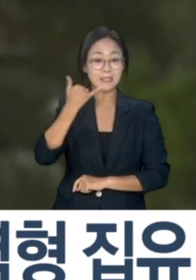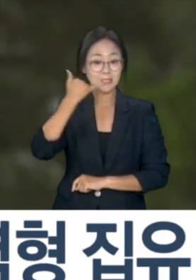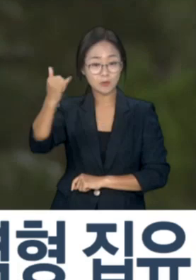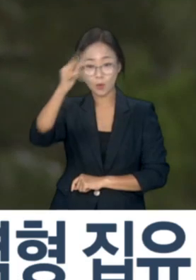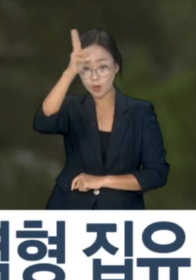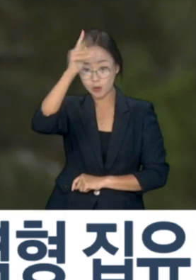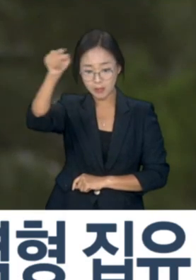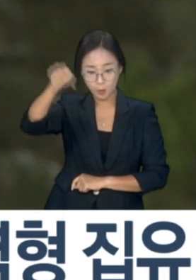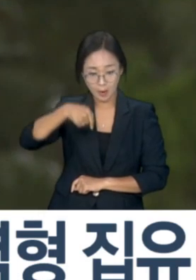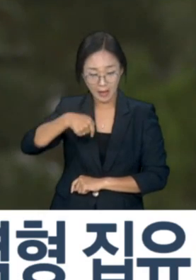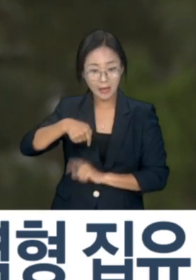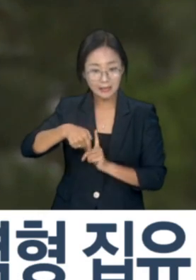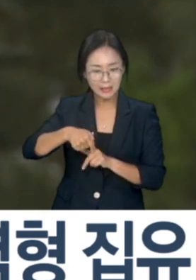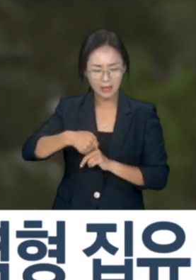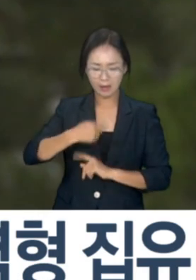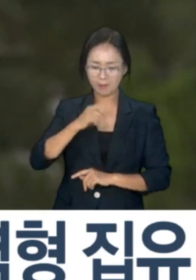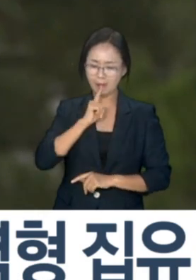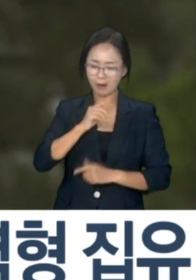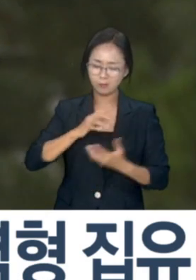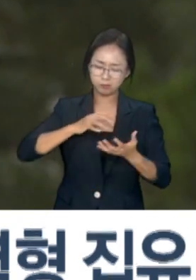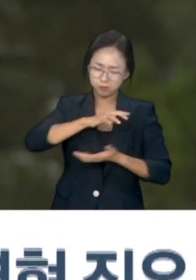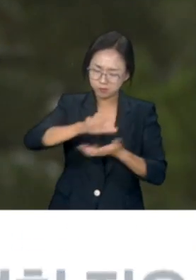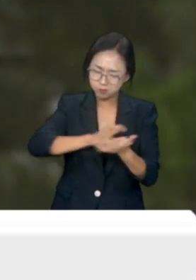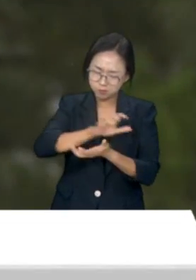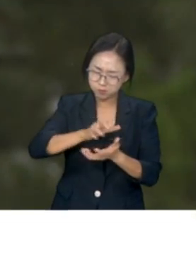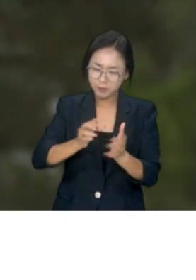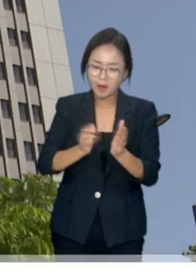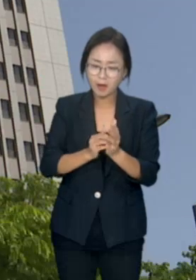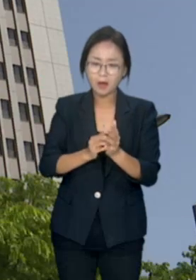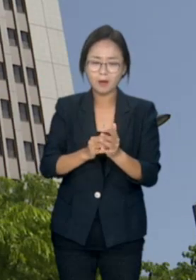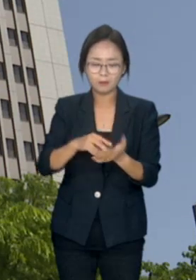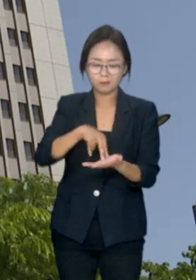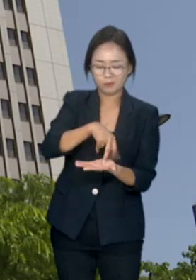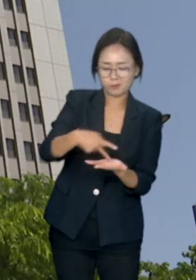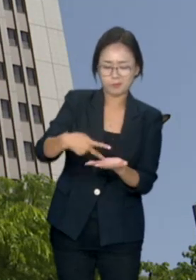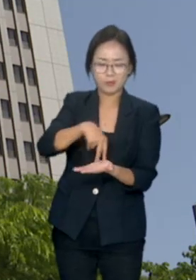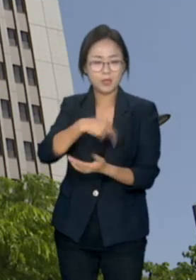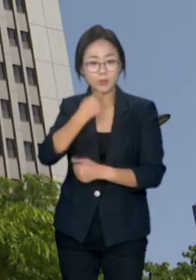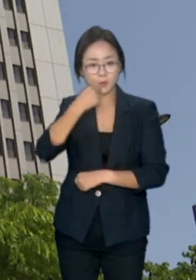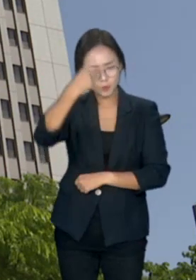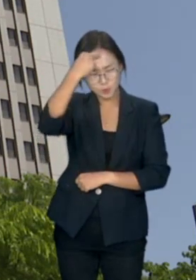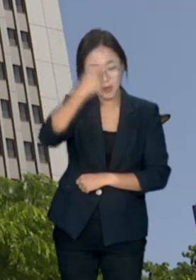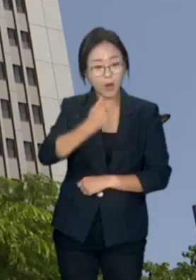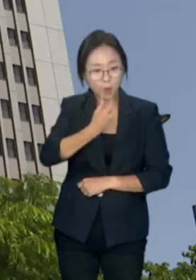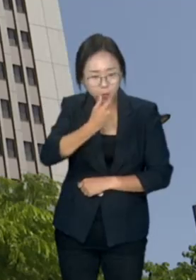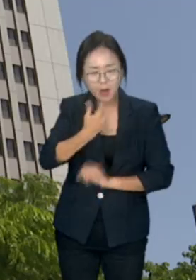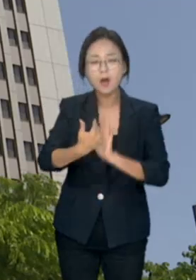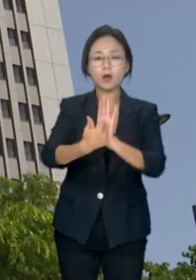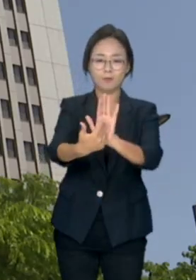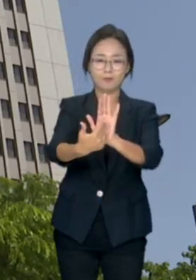받고 출동한 경찰관에게 횡설수설했고 몸을 비틀거리면서도 음주 측정을 거부했습니다